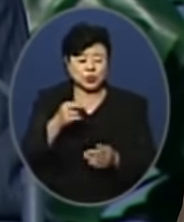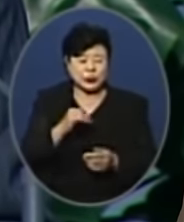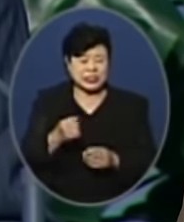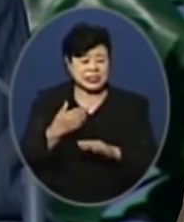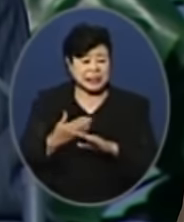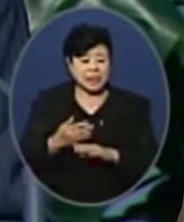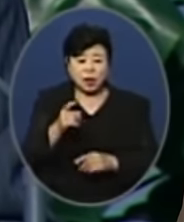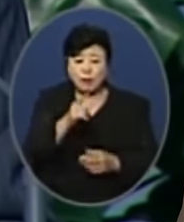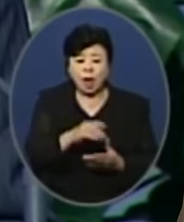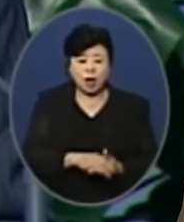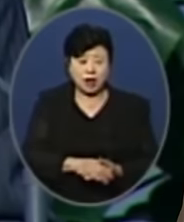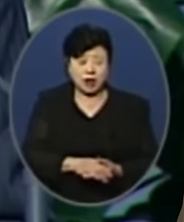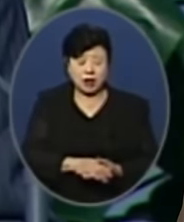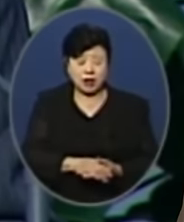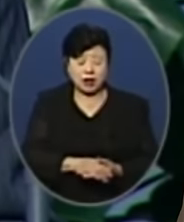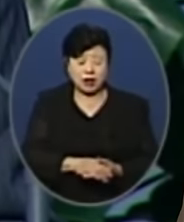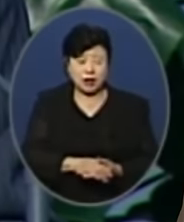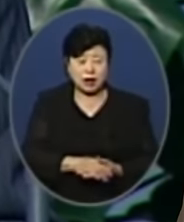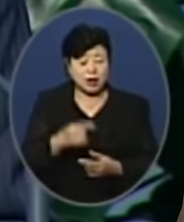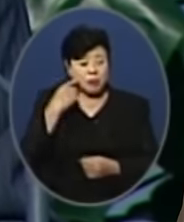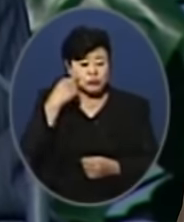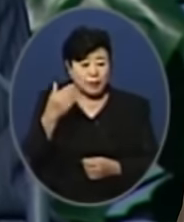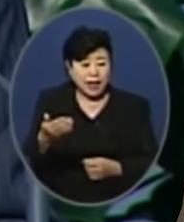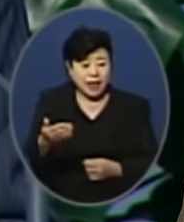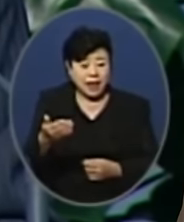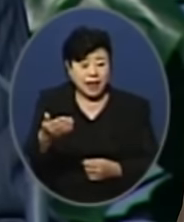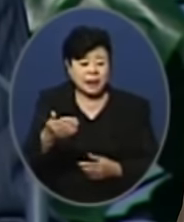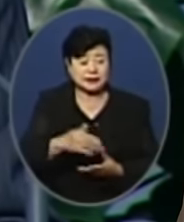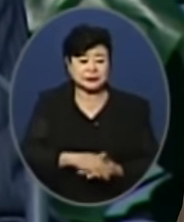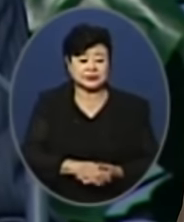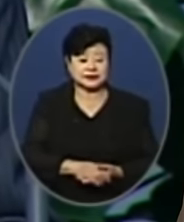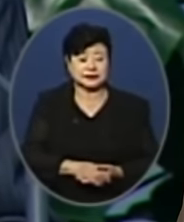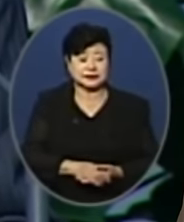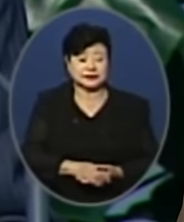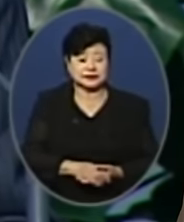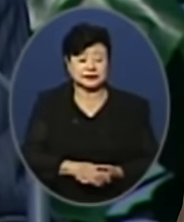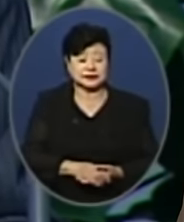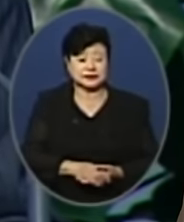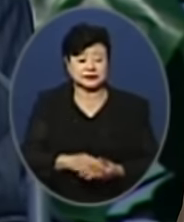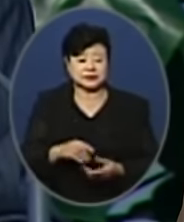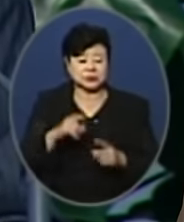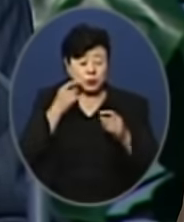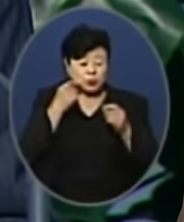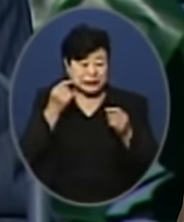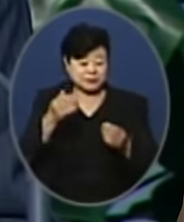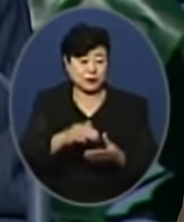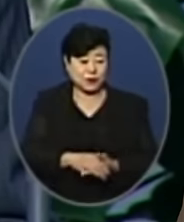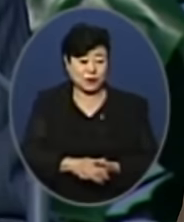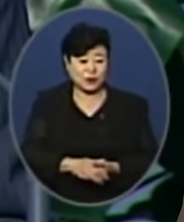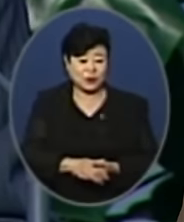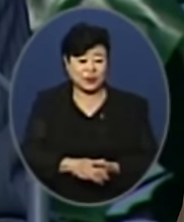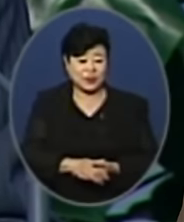뭐가 다르냐, 그것을 사람들이 자꾸씩 묻습니다. 날 보고